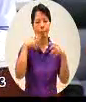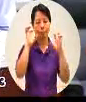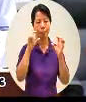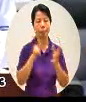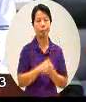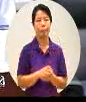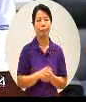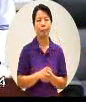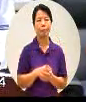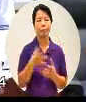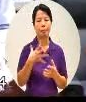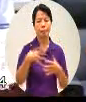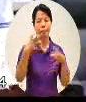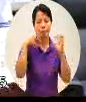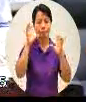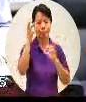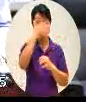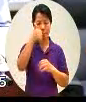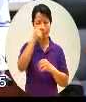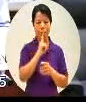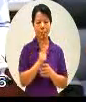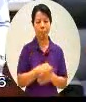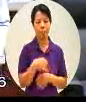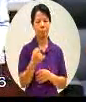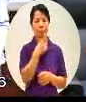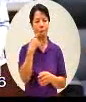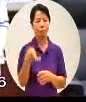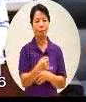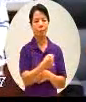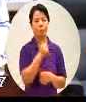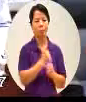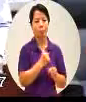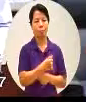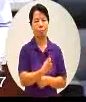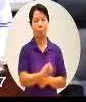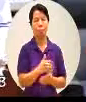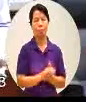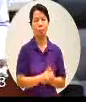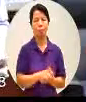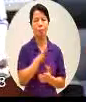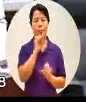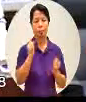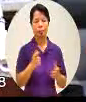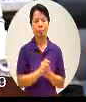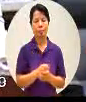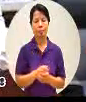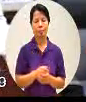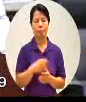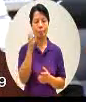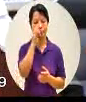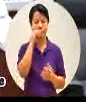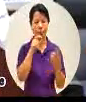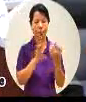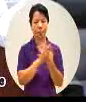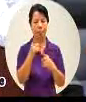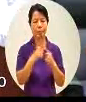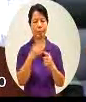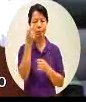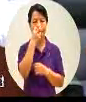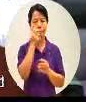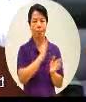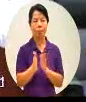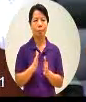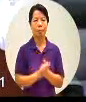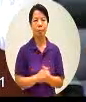啊！这个头家讲，哦，啊！这小蚂蚁无人管都做啥好啊？我是不是要找一个人来管理？所以就找一